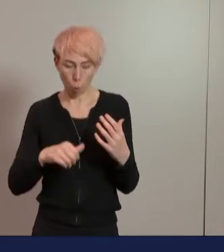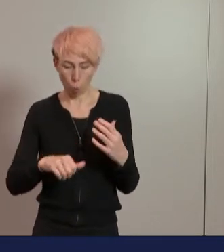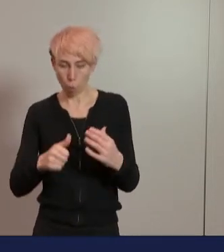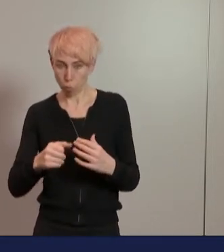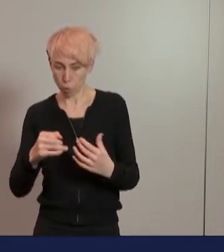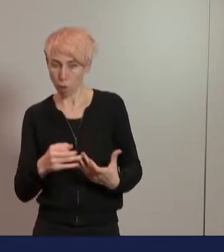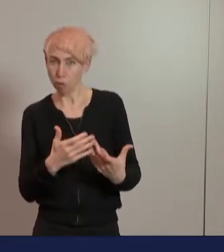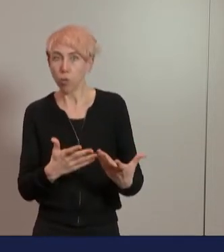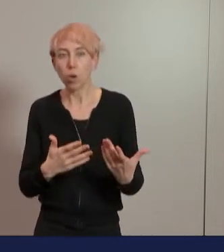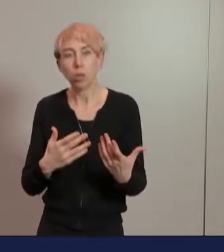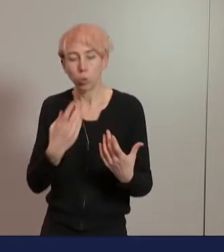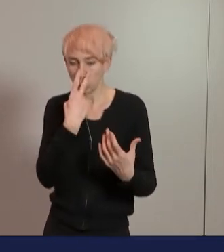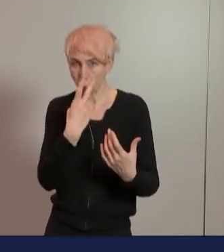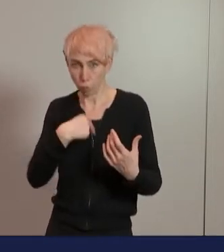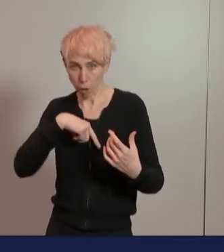rouge.